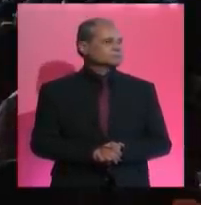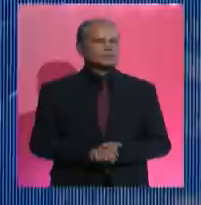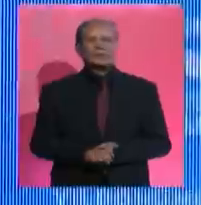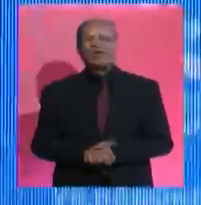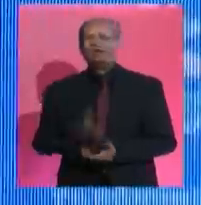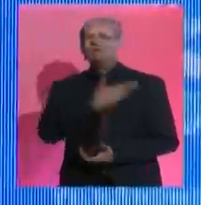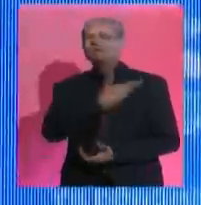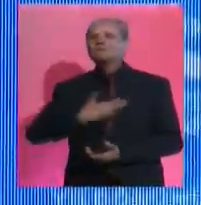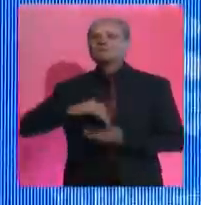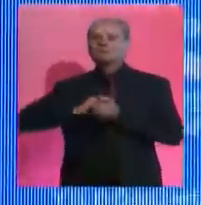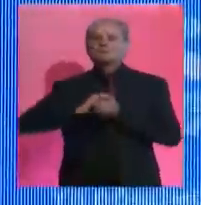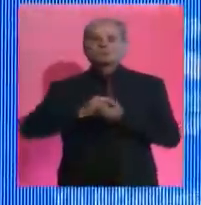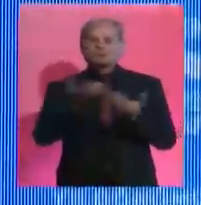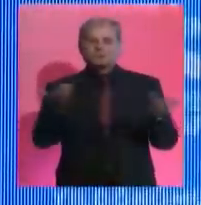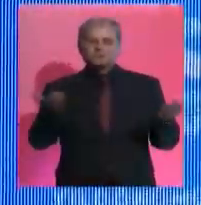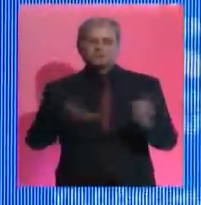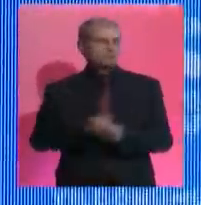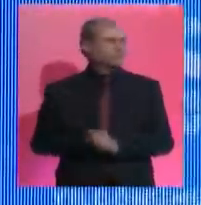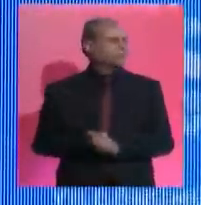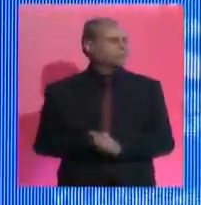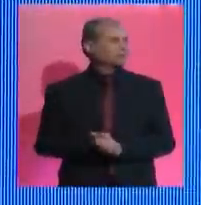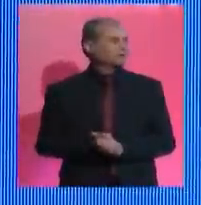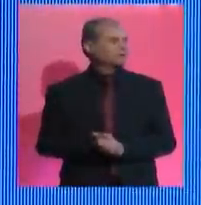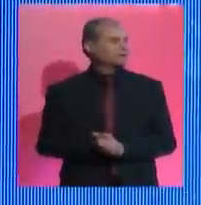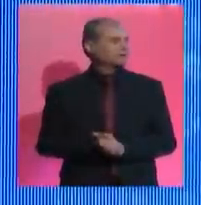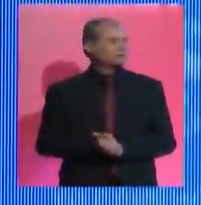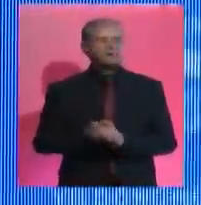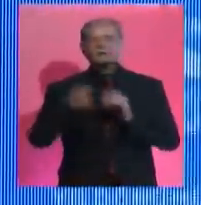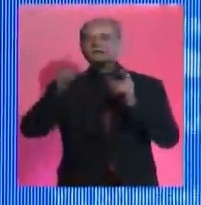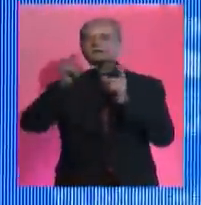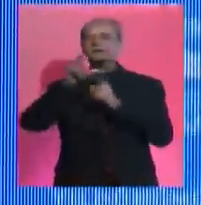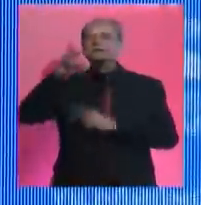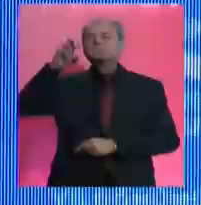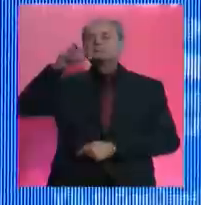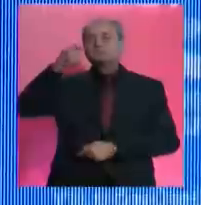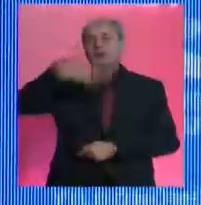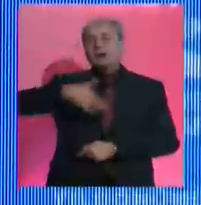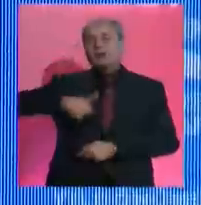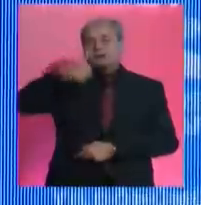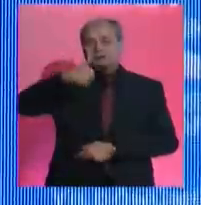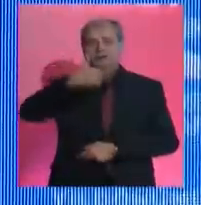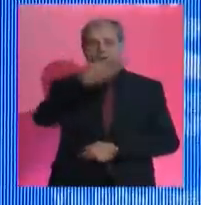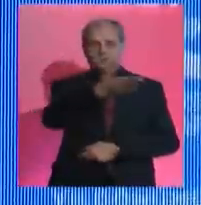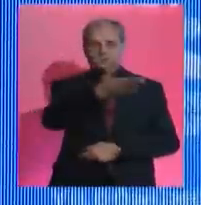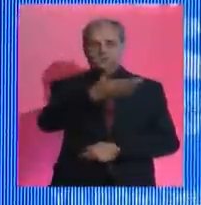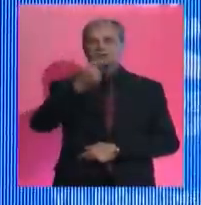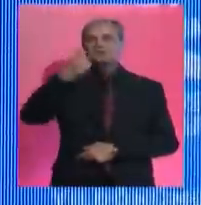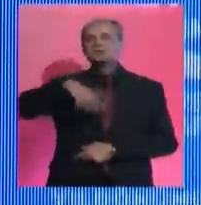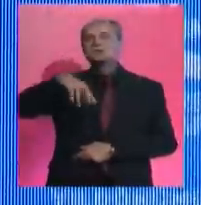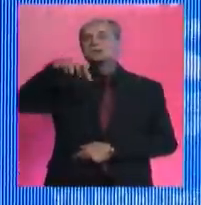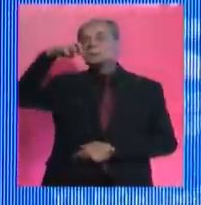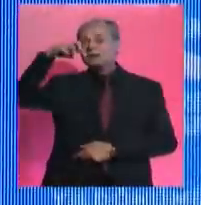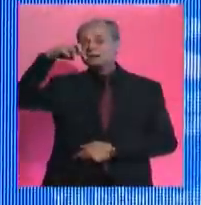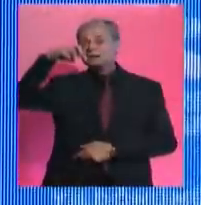Sevgili dostlarım bu Saadet Partisi'nin sayın genel Başkanım siyasi